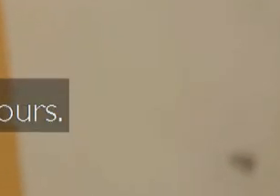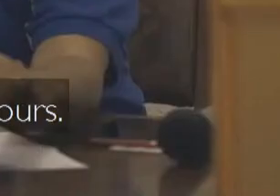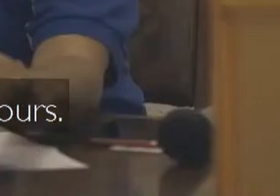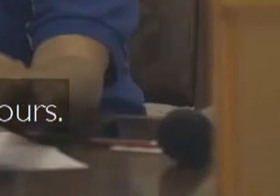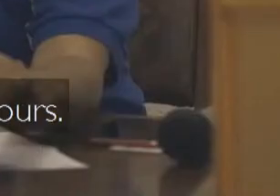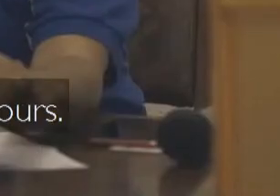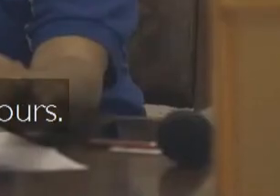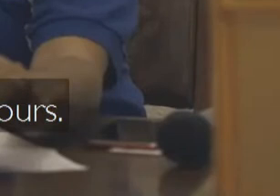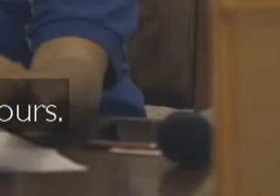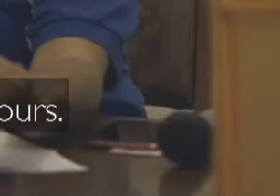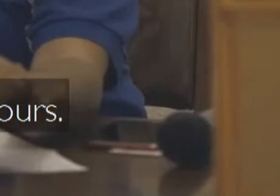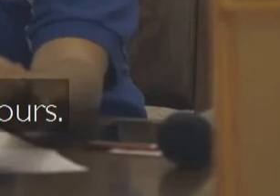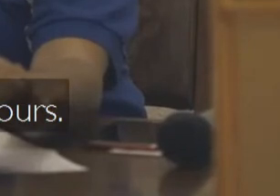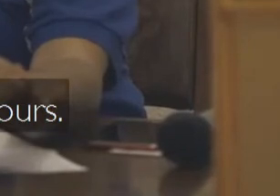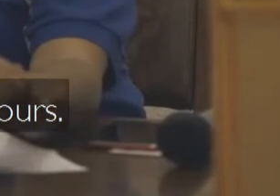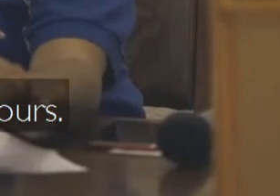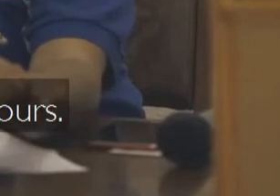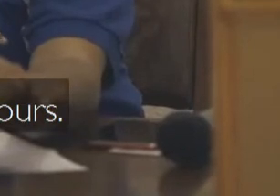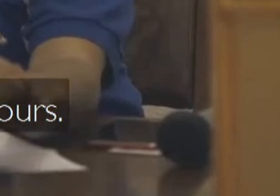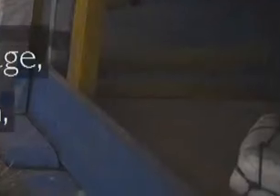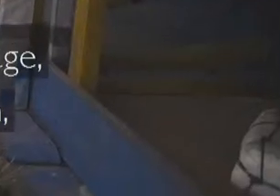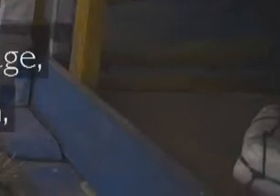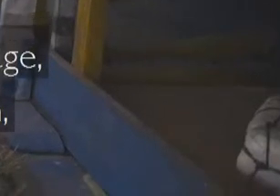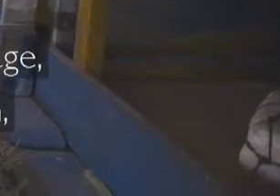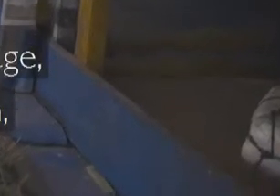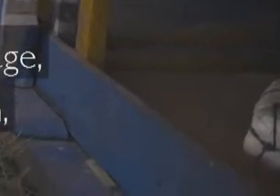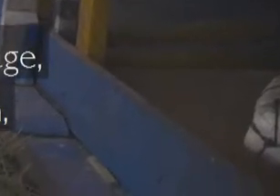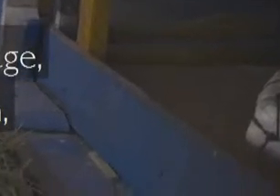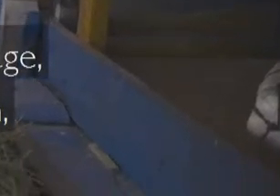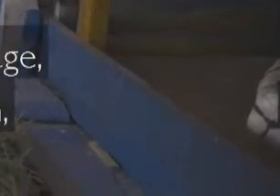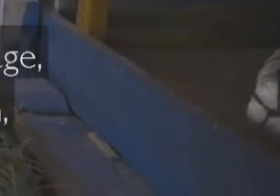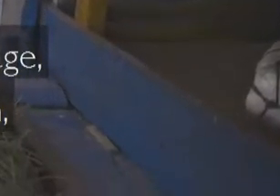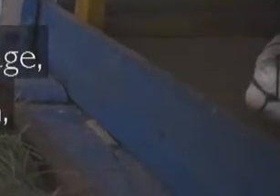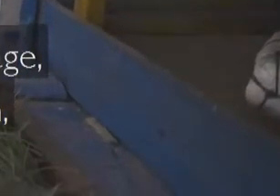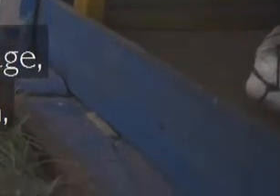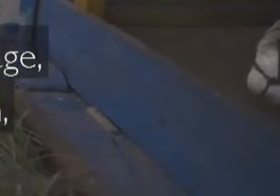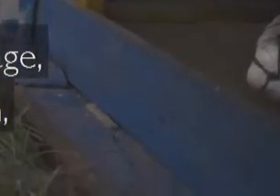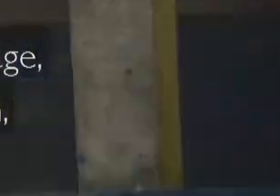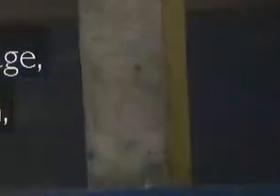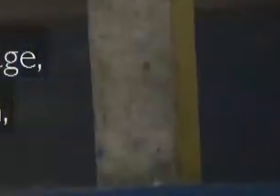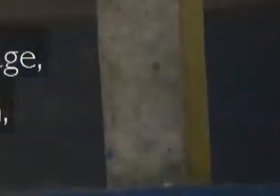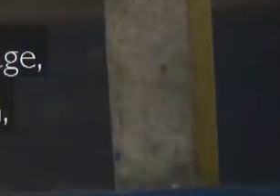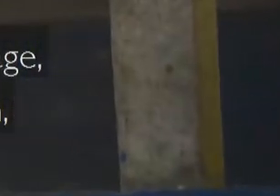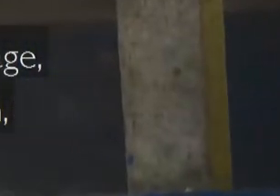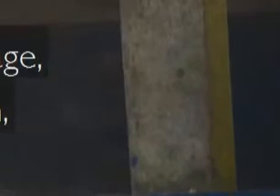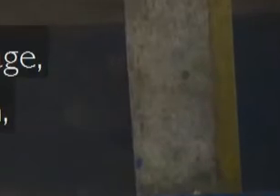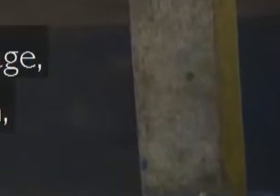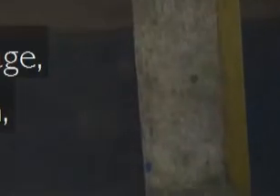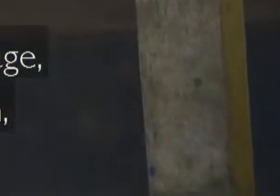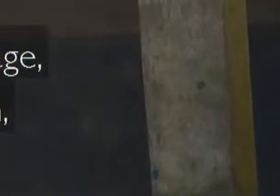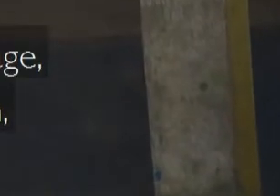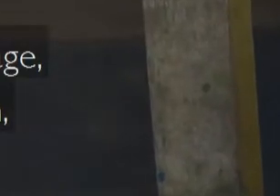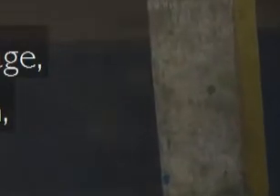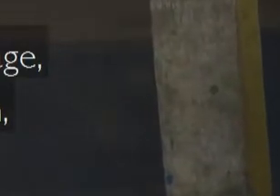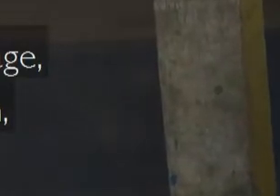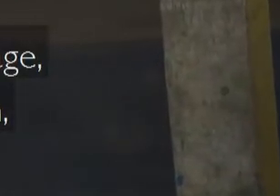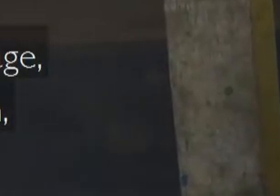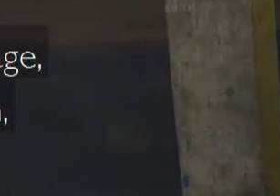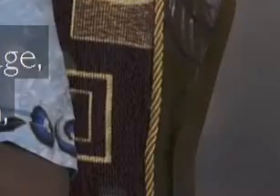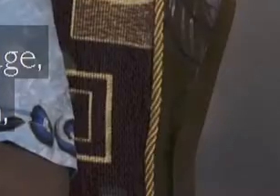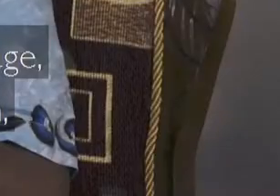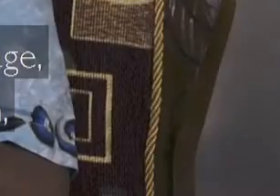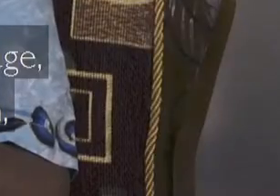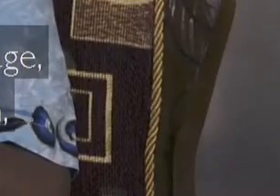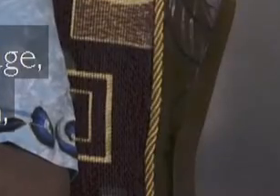yang menghalalkan itu, seperti kami orang Papua, ketika sudah dibayar mas kawin, laki-laki berhak